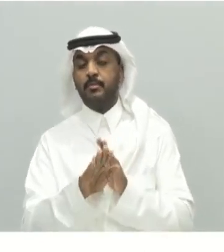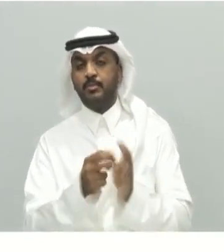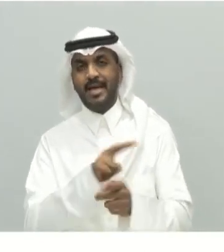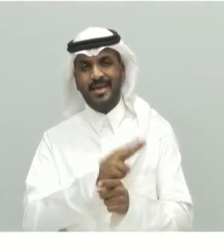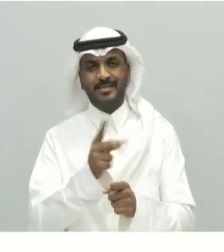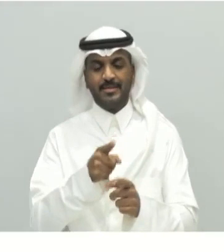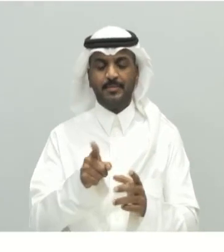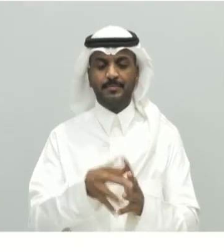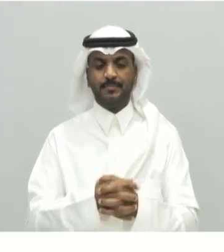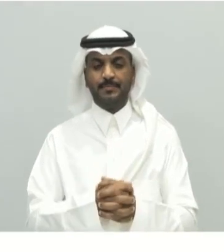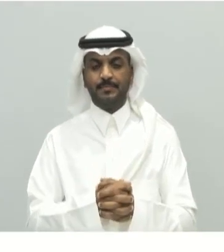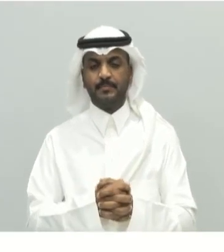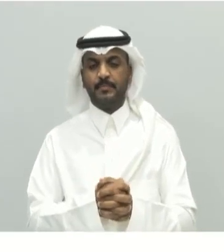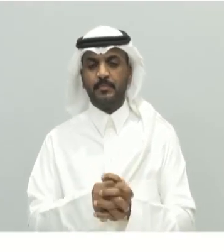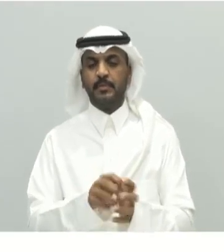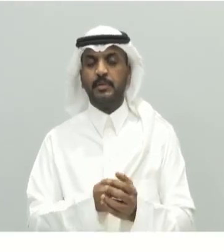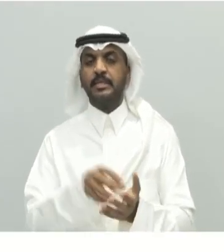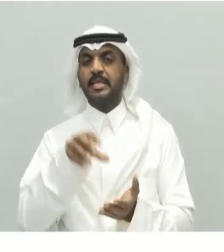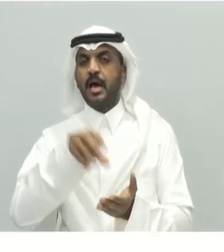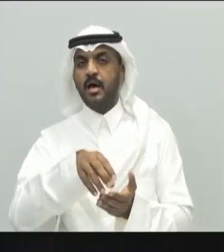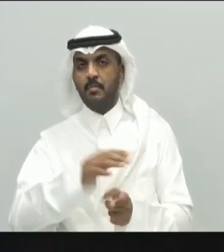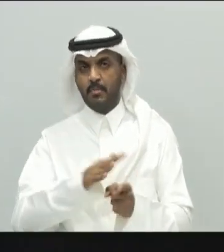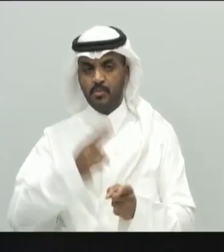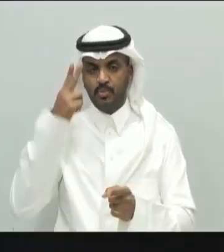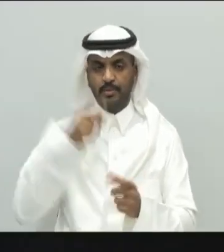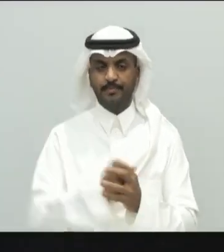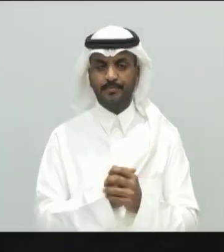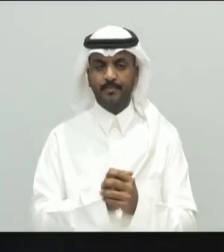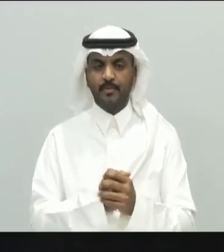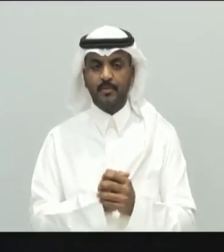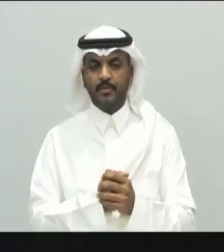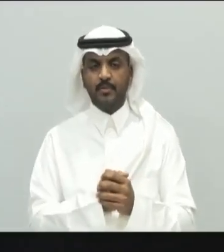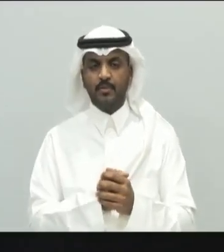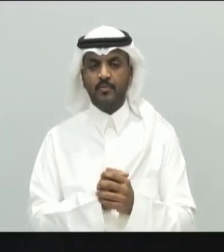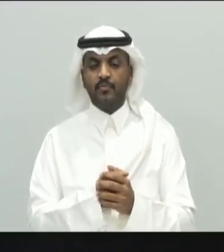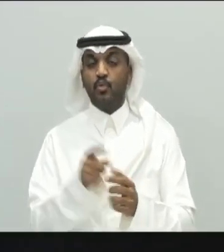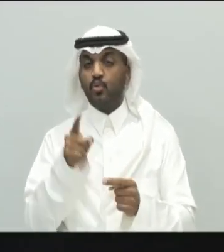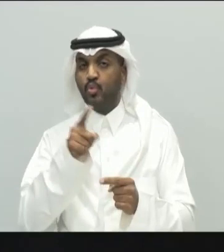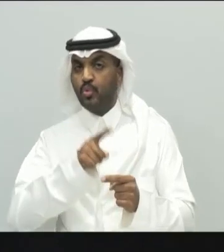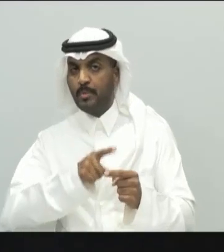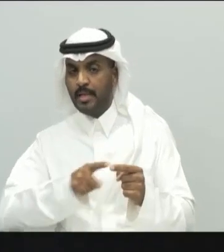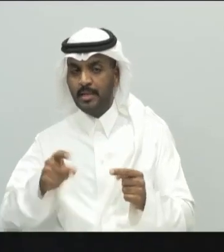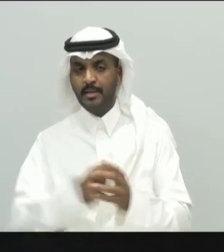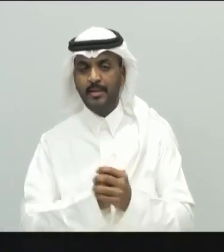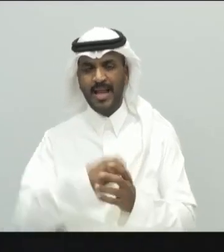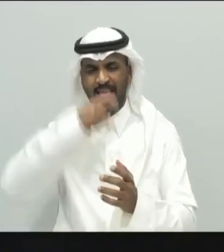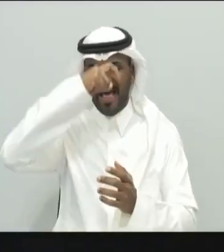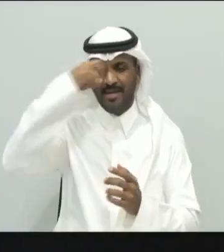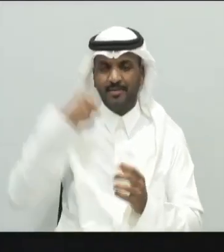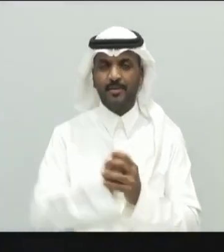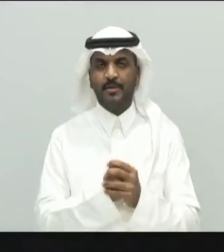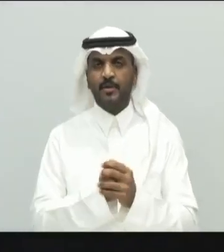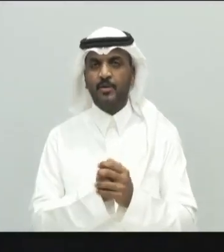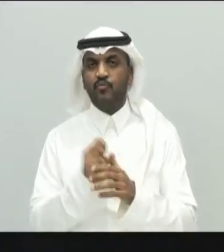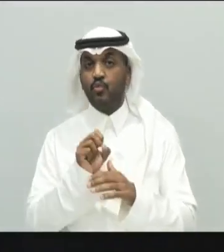غير الصحيحه الف تقع المملكه العربيه السعوديه في العروض المداريه الحاره في